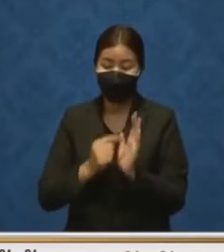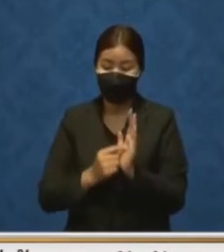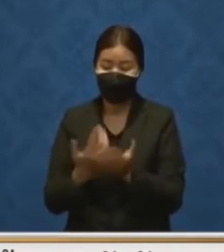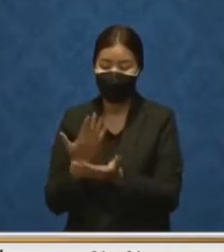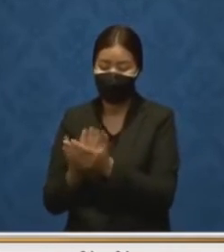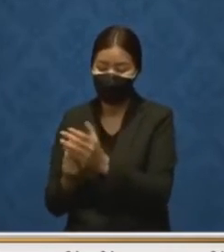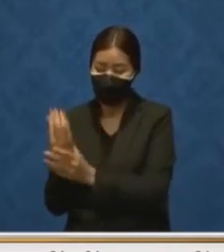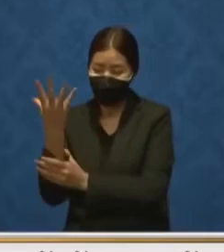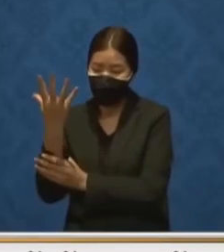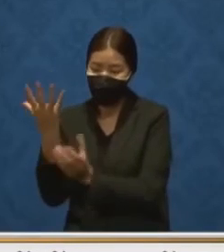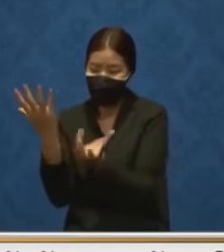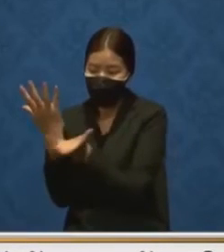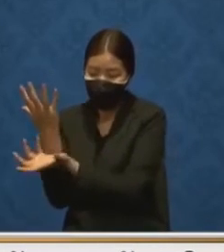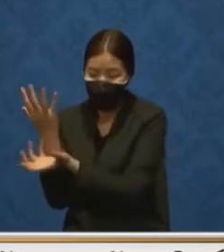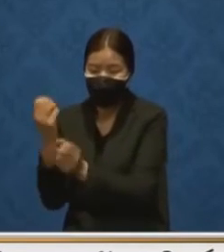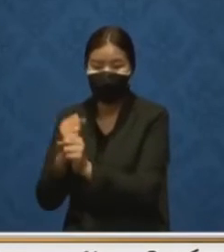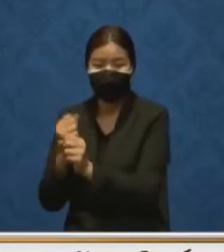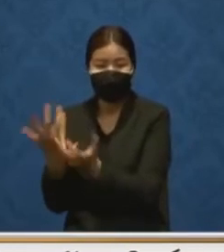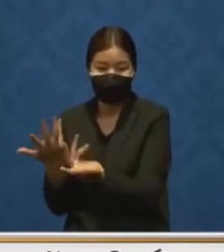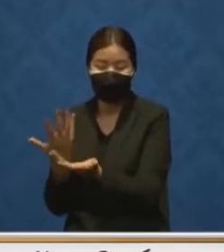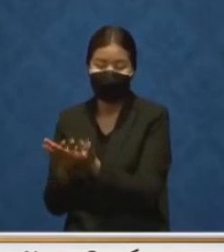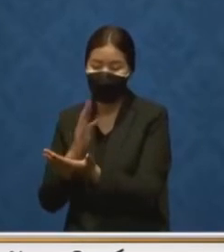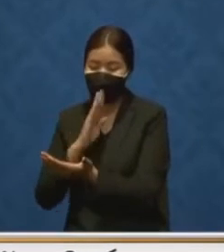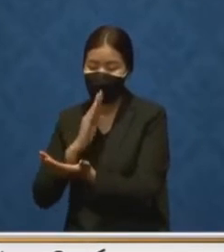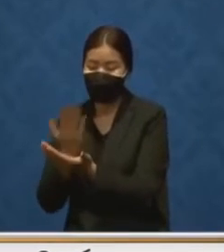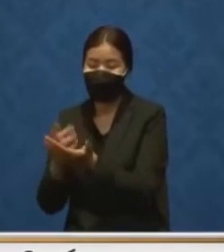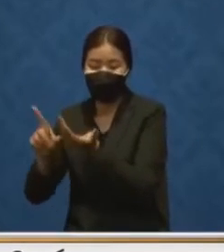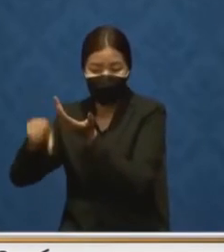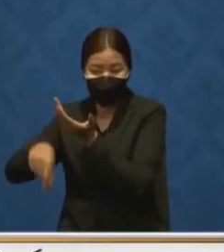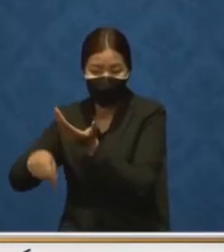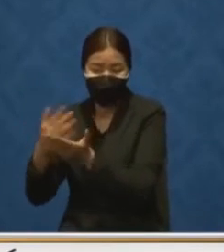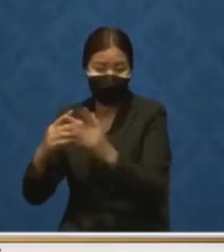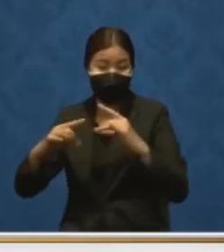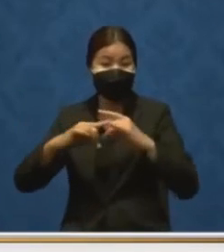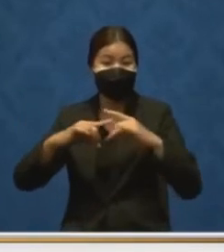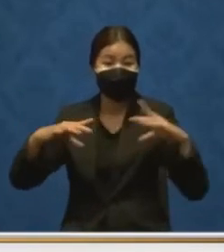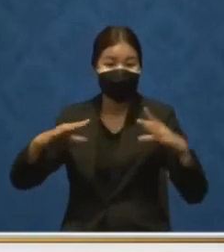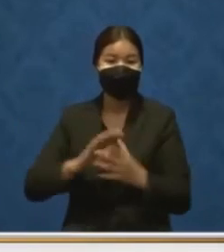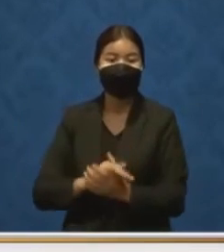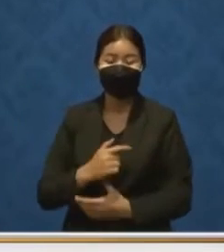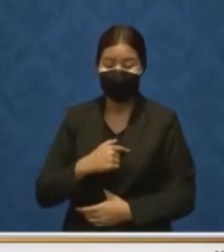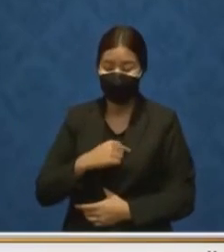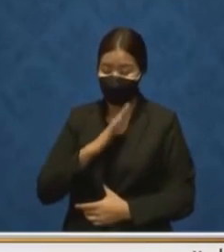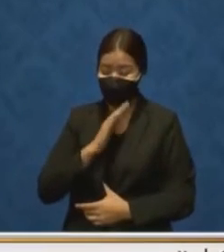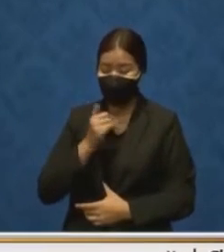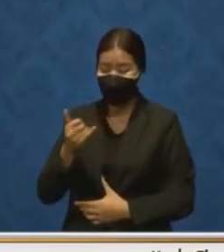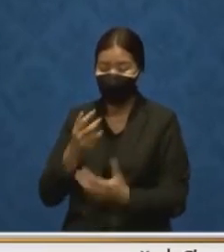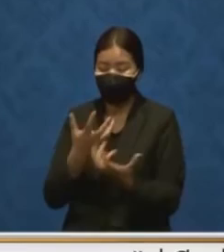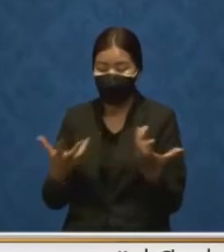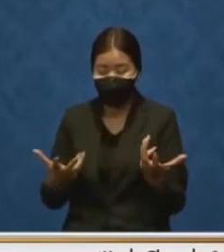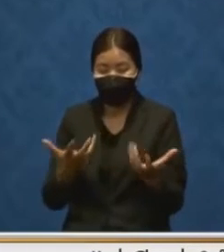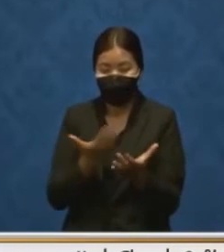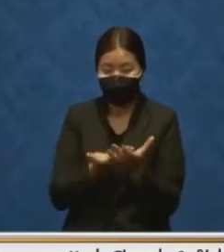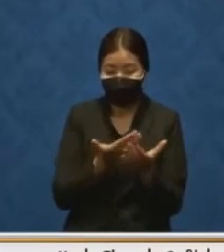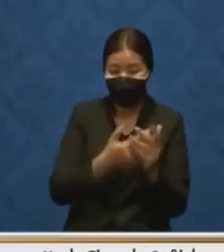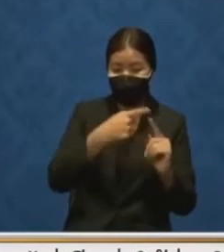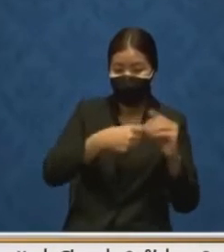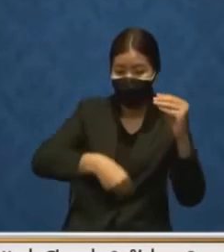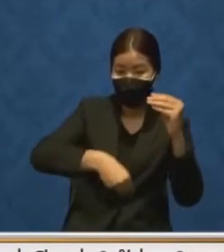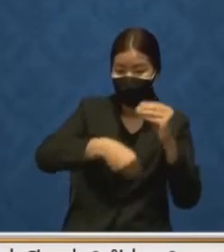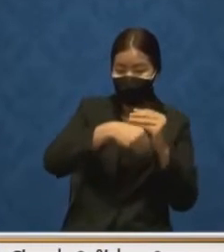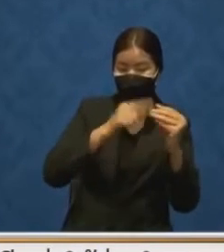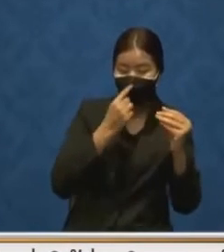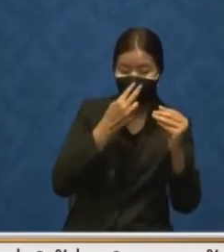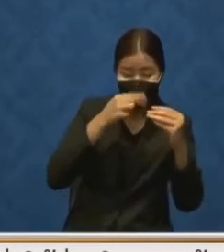ไร ถ้าเป็นอยางนั้นมน ก็ไม่ยุติท happenedบผู้บริภ after trying toเพราะฉะนั้นการจ distracting thatสีนค้าตัวไหนให้ขึ้นไม่ให้ขึ้น